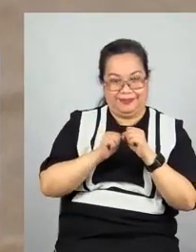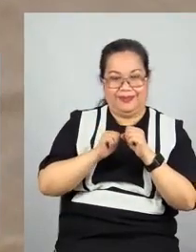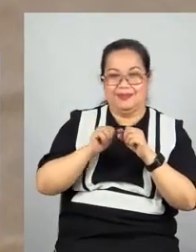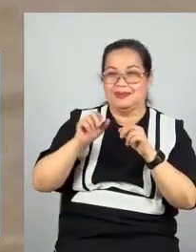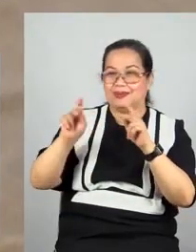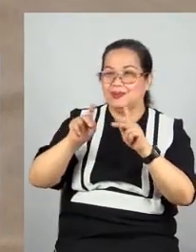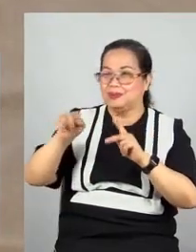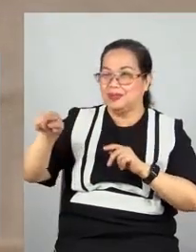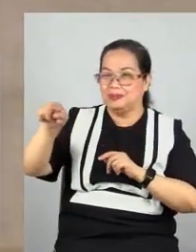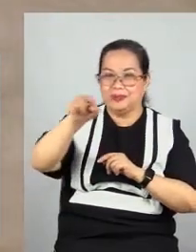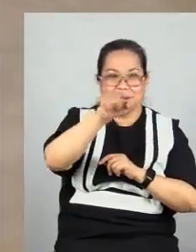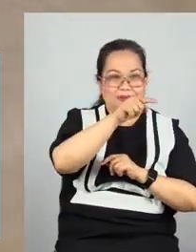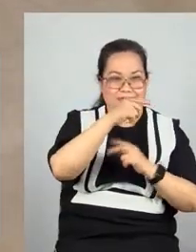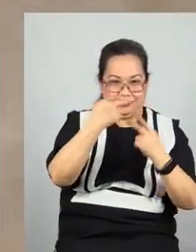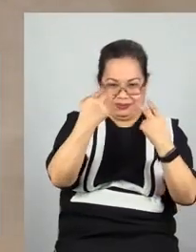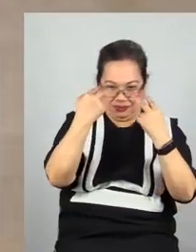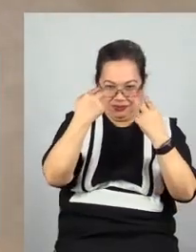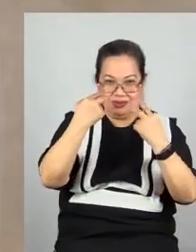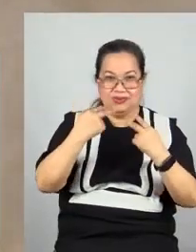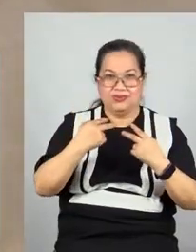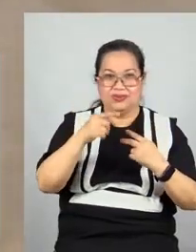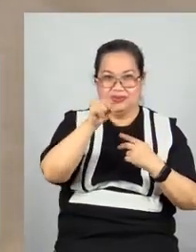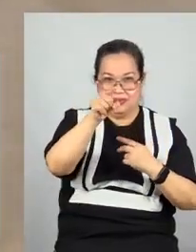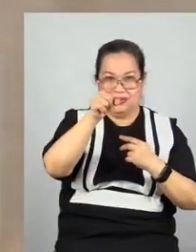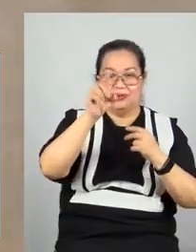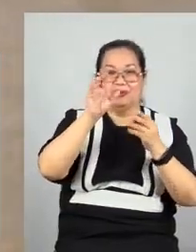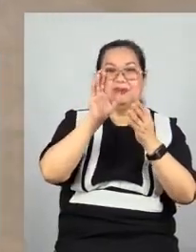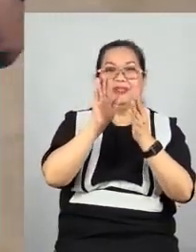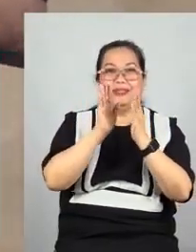mga kaibigan, magkaroon ng kapatawaran,